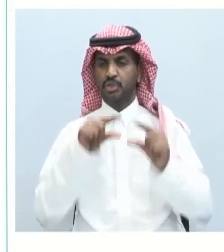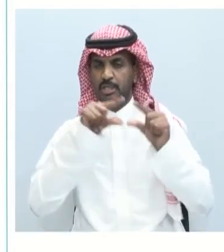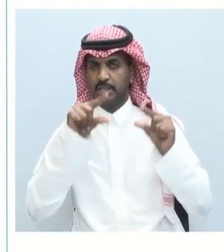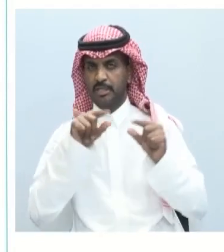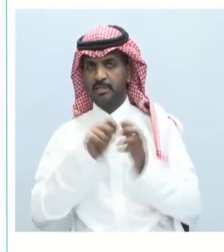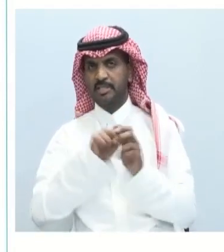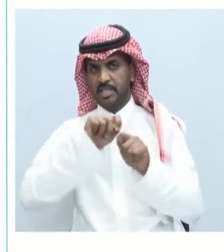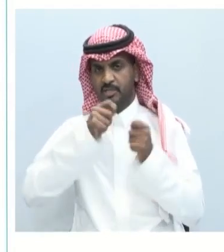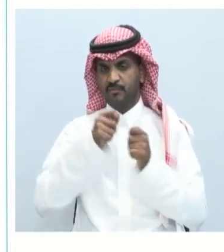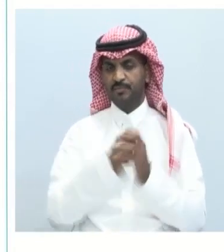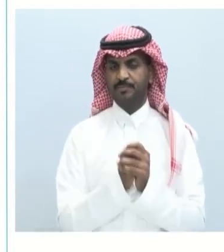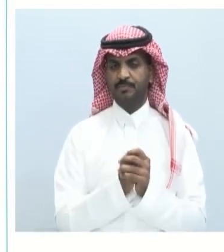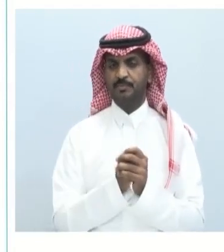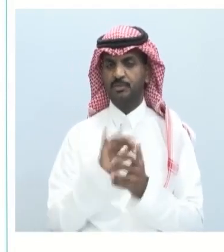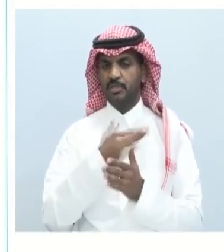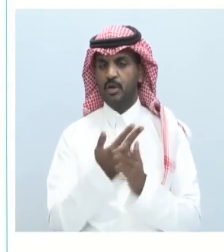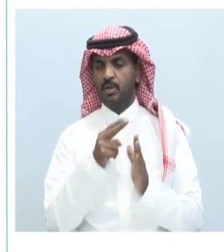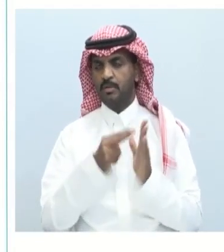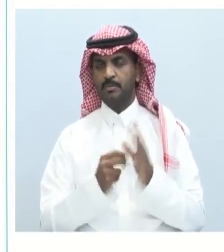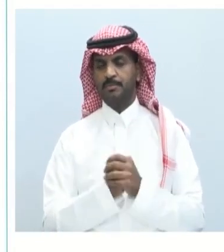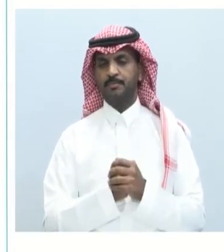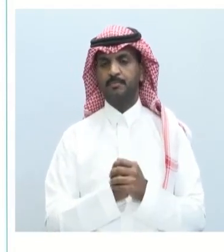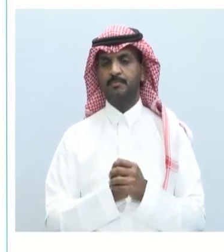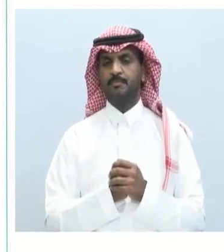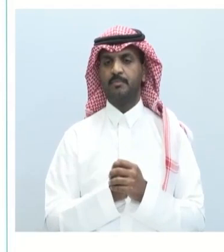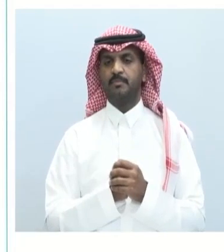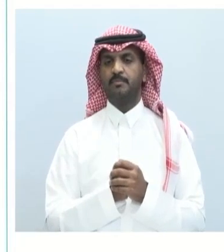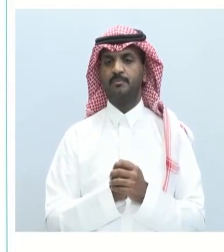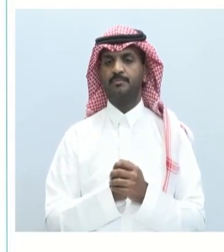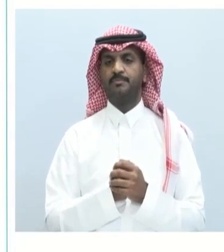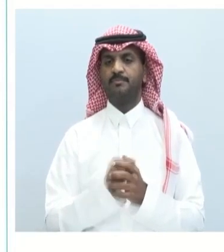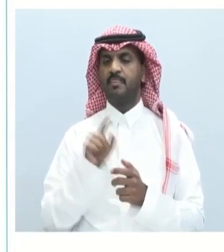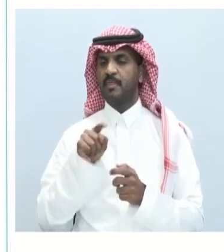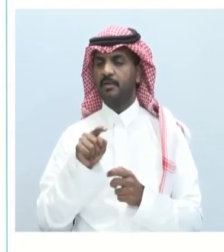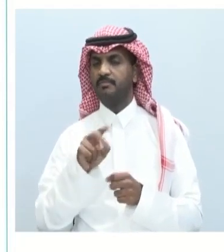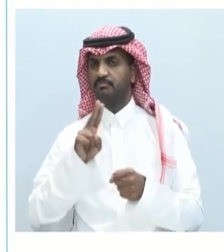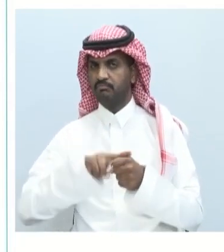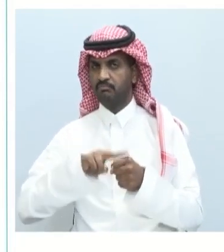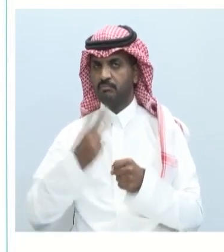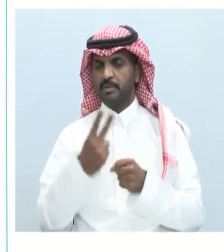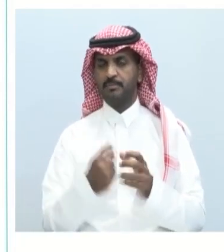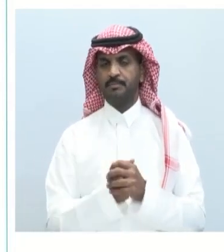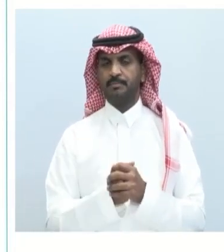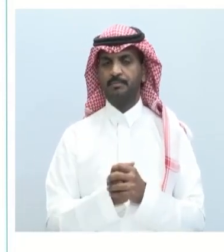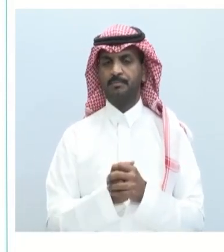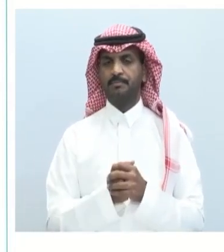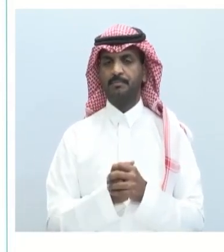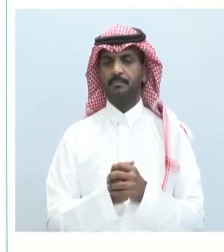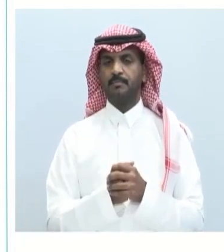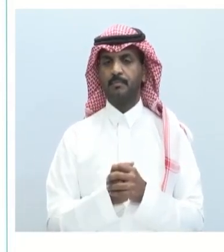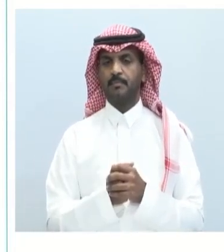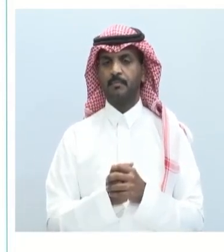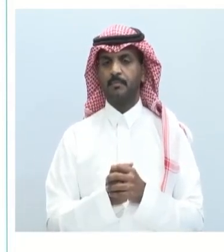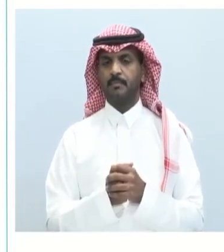تصفح بعد فتح قاعه البيانات فتح الجداول نقوم بتحديد الجدول الذي نرغب باضافه البيانات